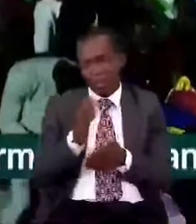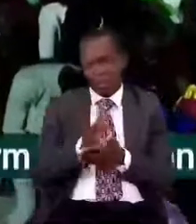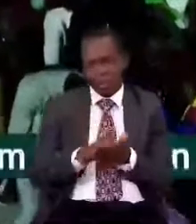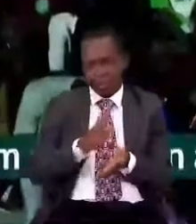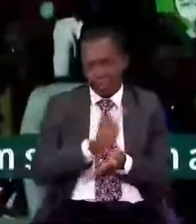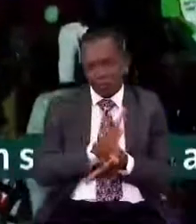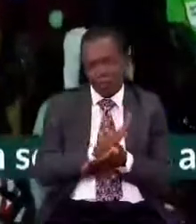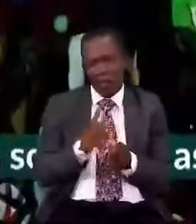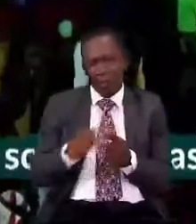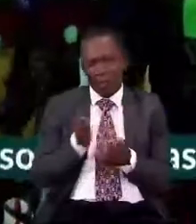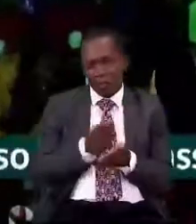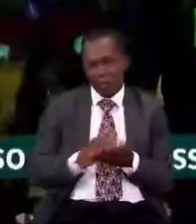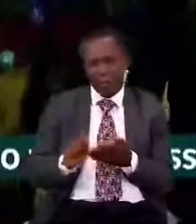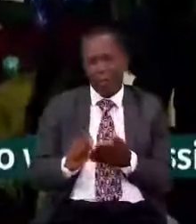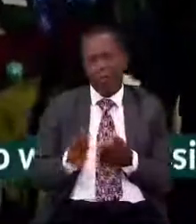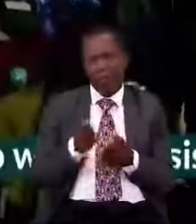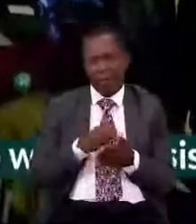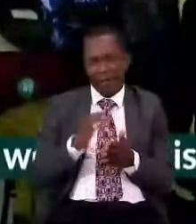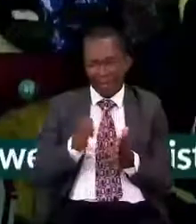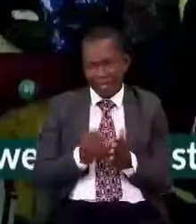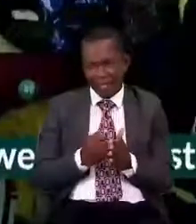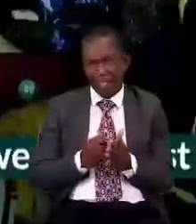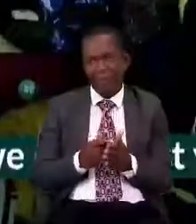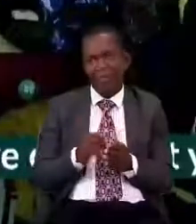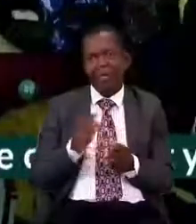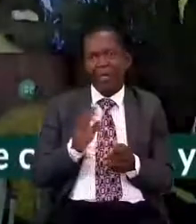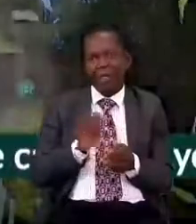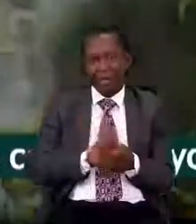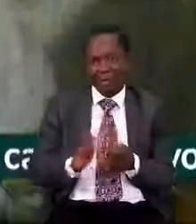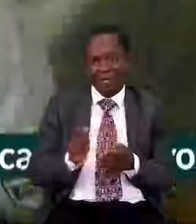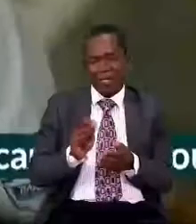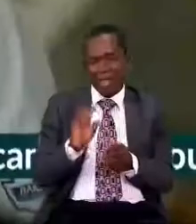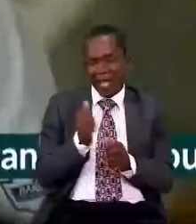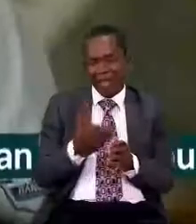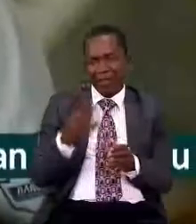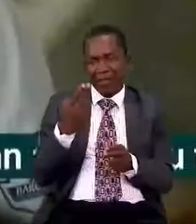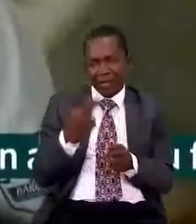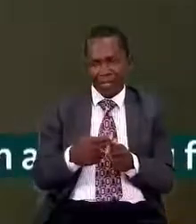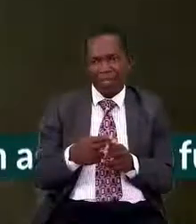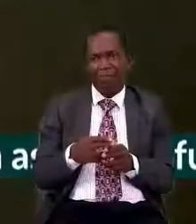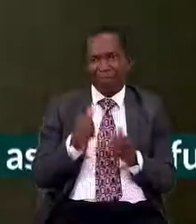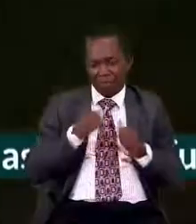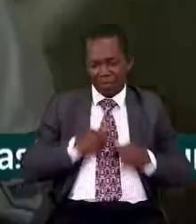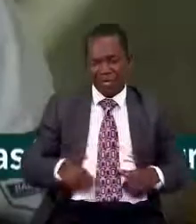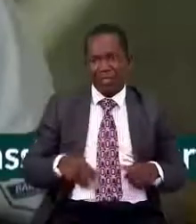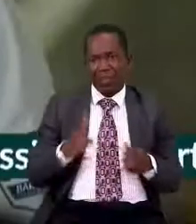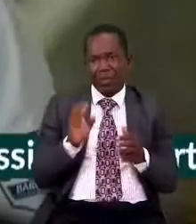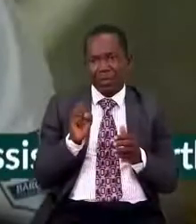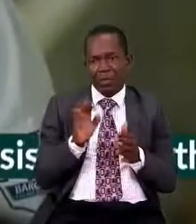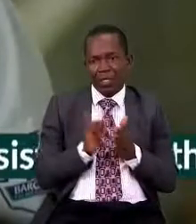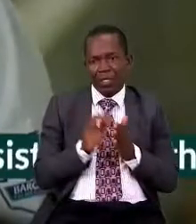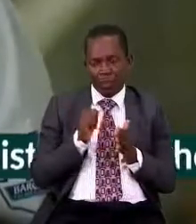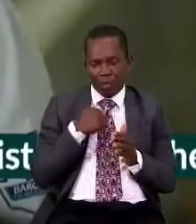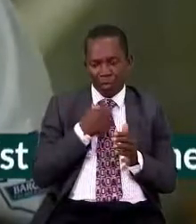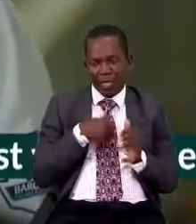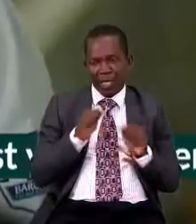Remplissez cela joyeusement. Cela va nous aider. Cela va nous aider à vous assister